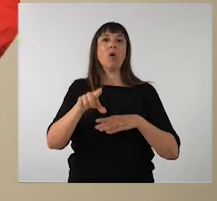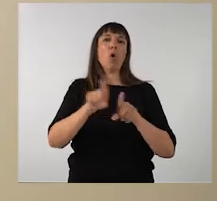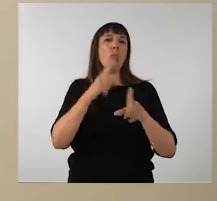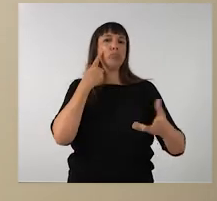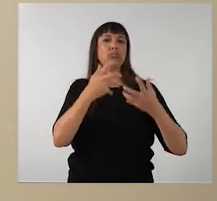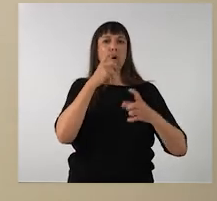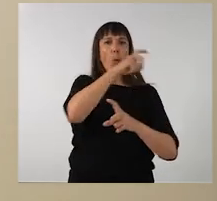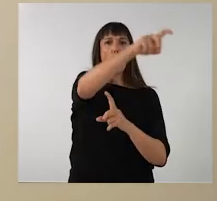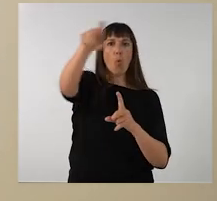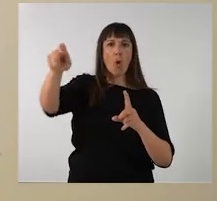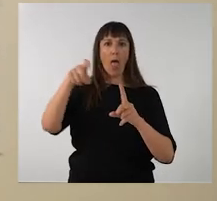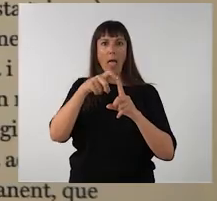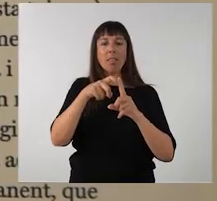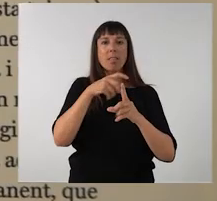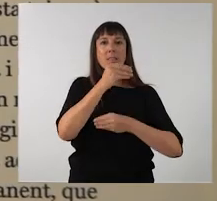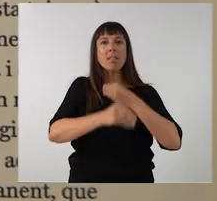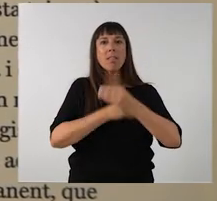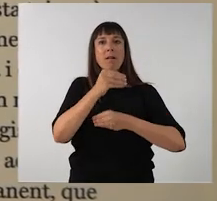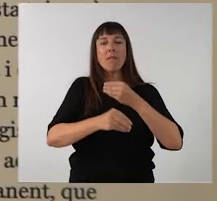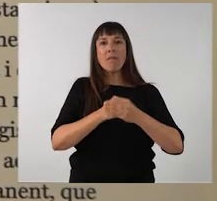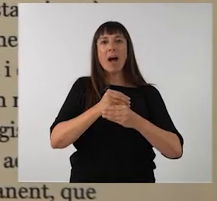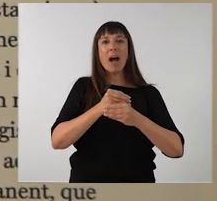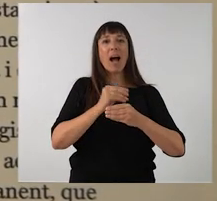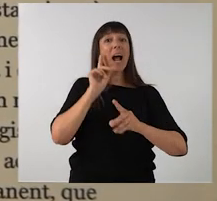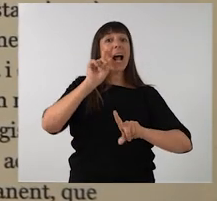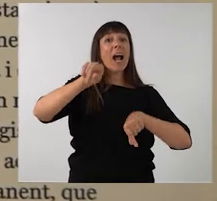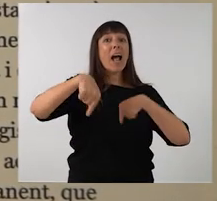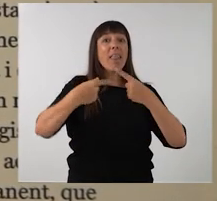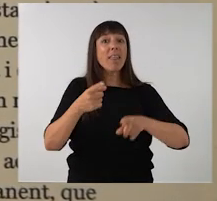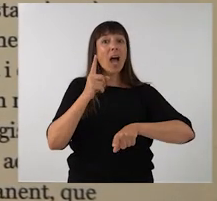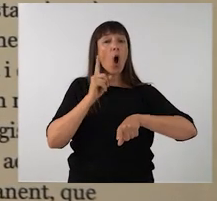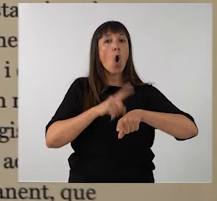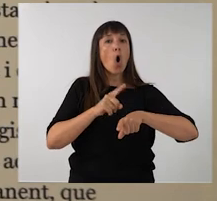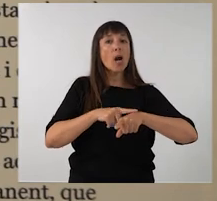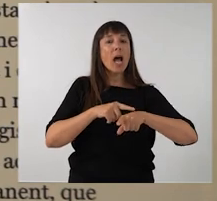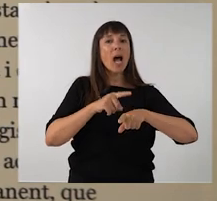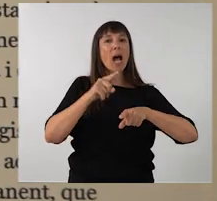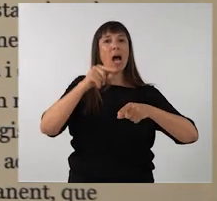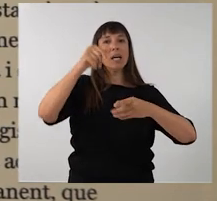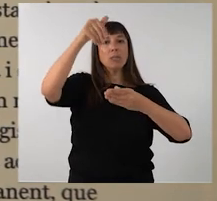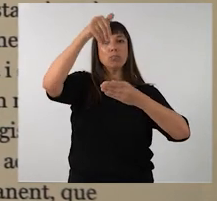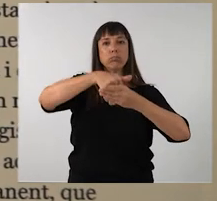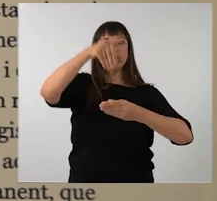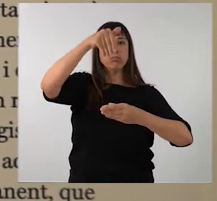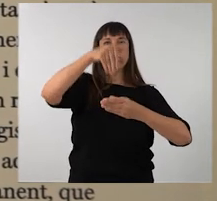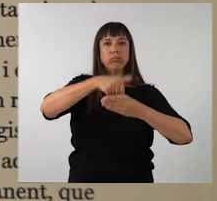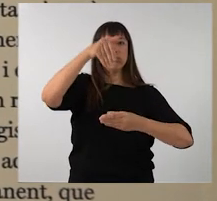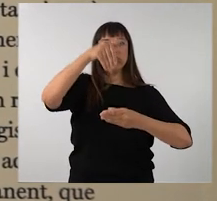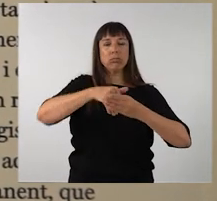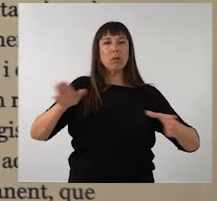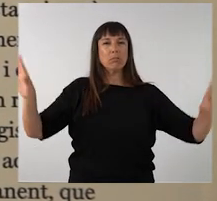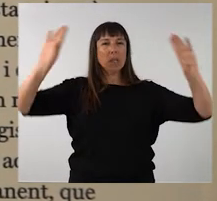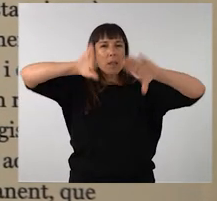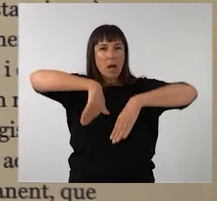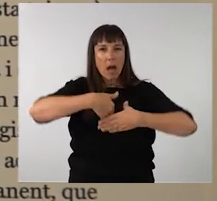fer una performance al llarg de tot un any en què a cada hora del dia marcava en un rellotge totes les